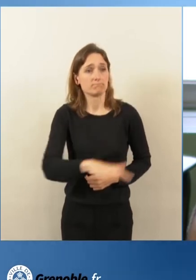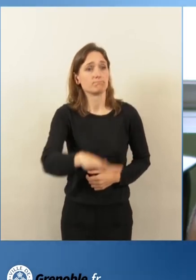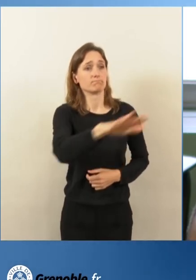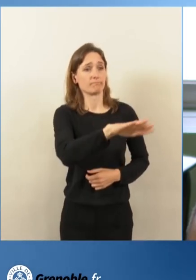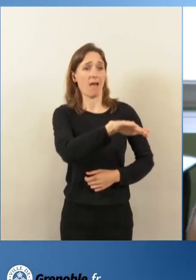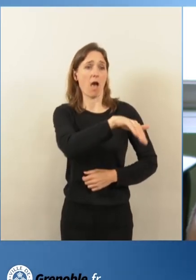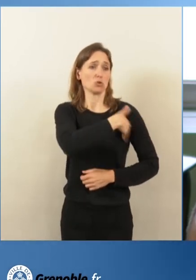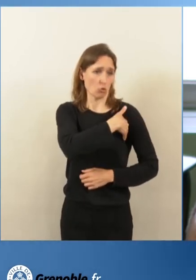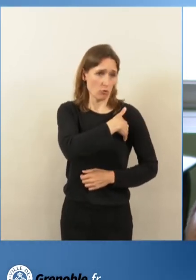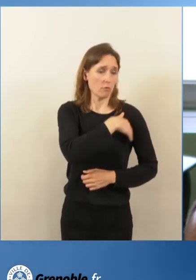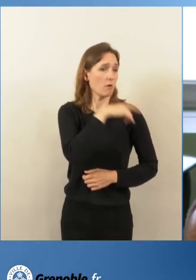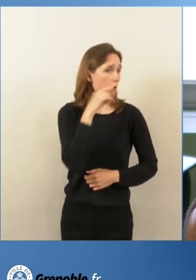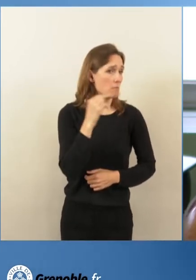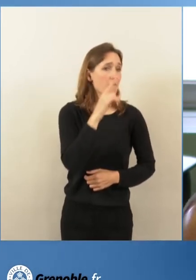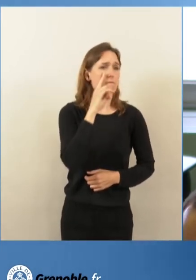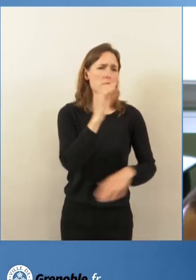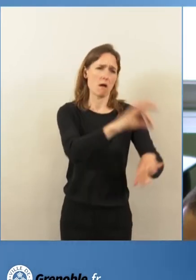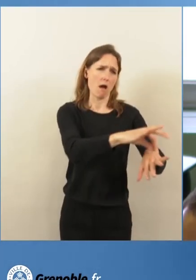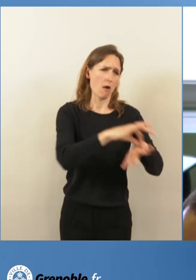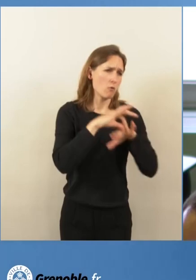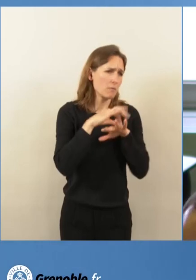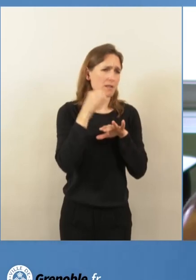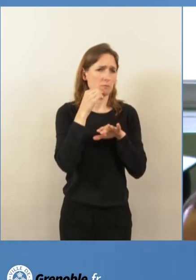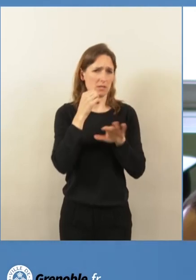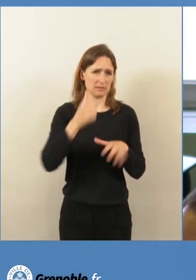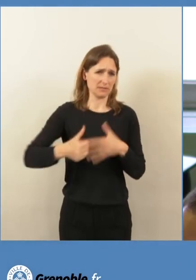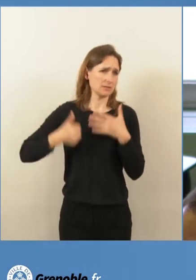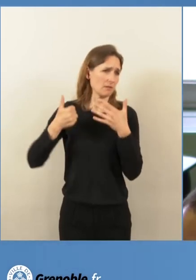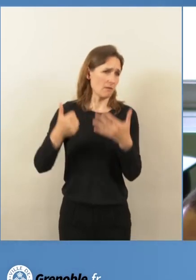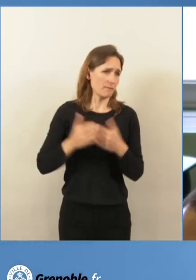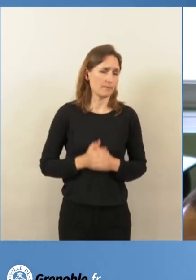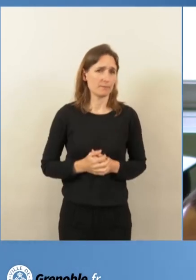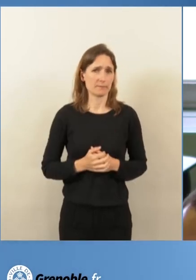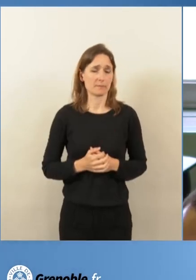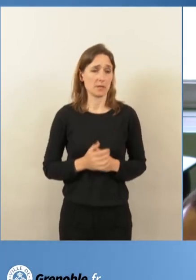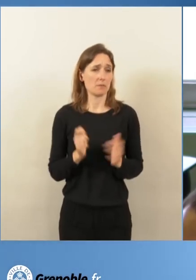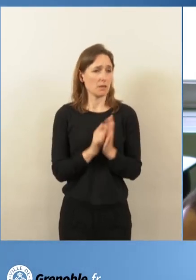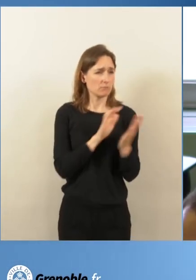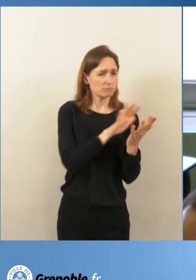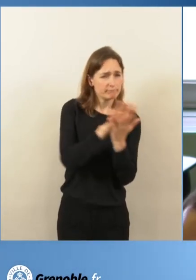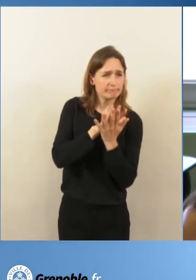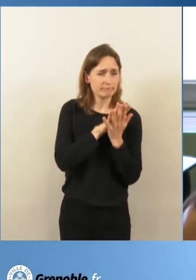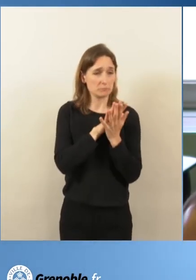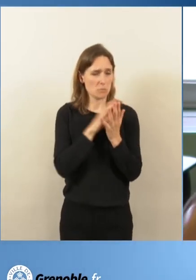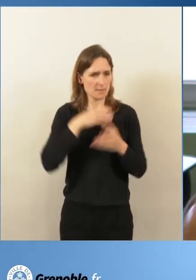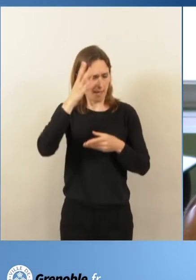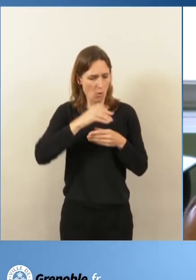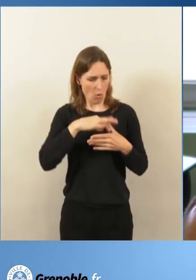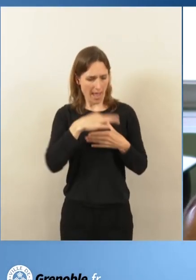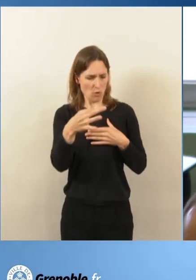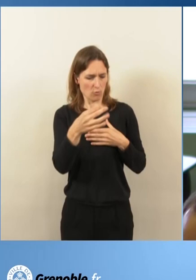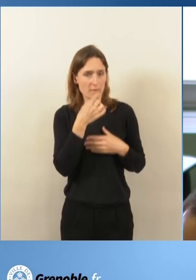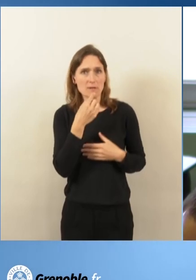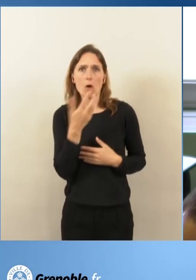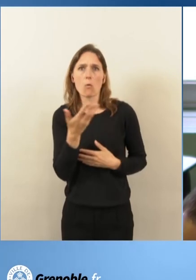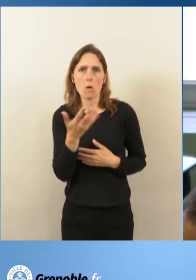agentes et des agents qui m'ont accompagné durant mon mandat c'est alors contact que j'ai appris à être élu c'est grâce à